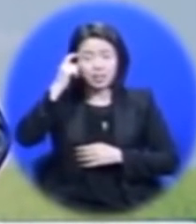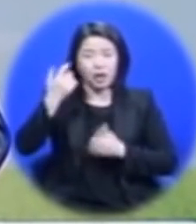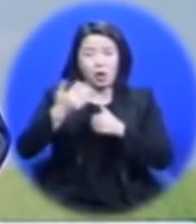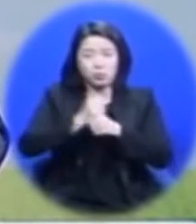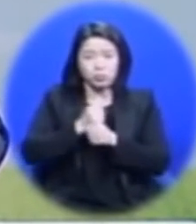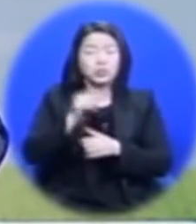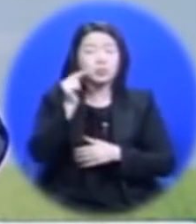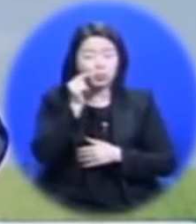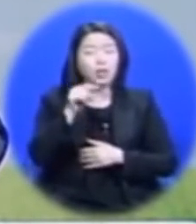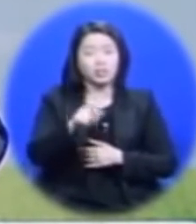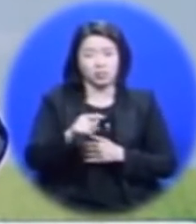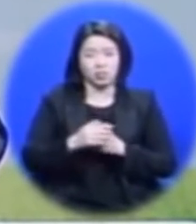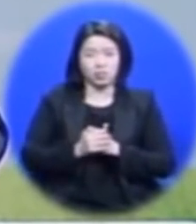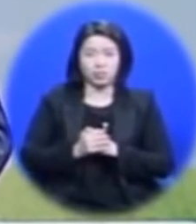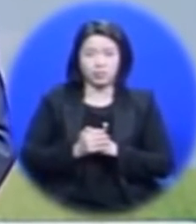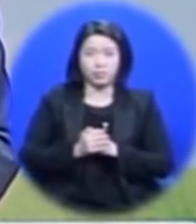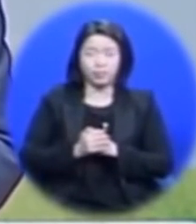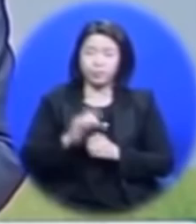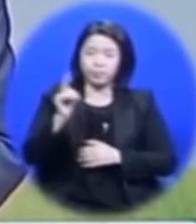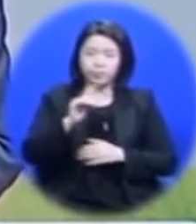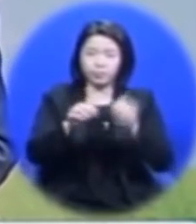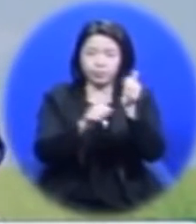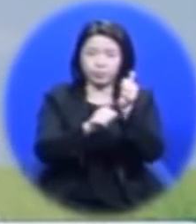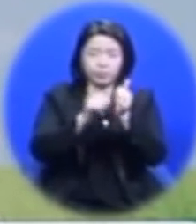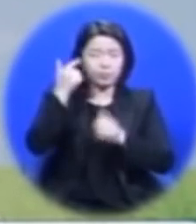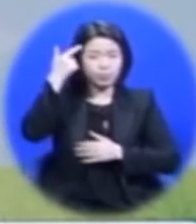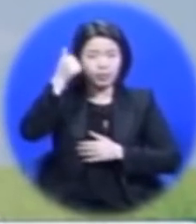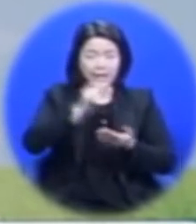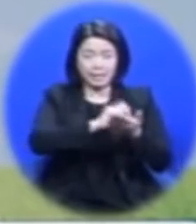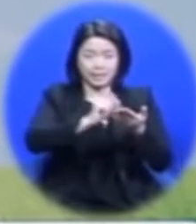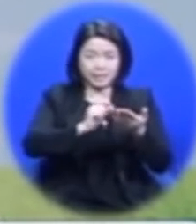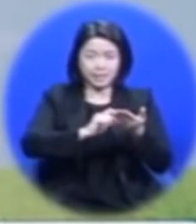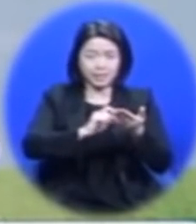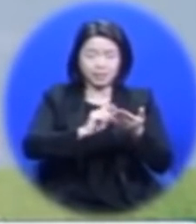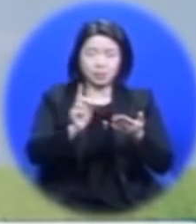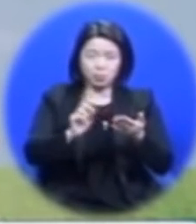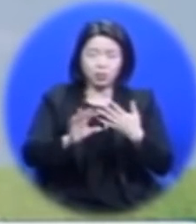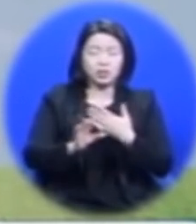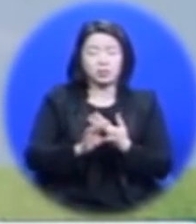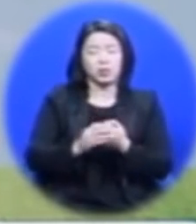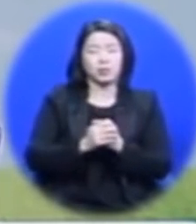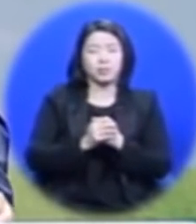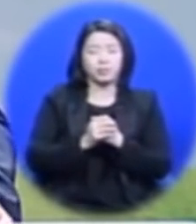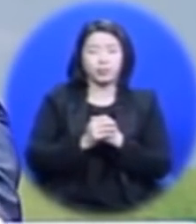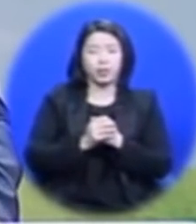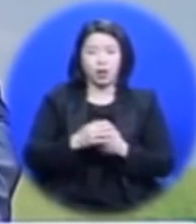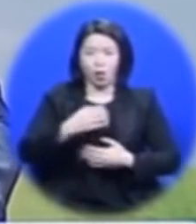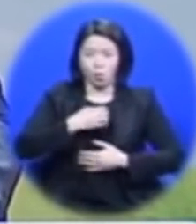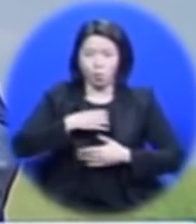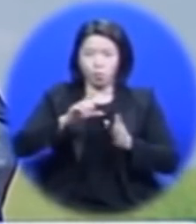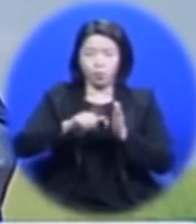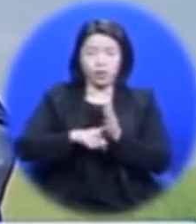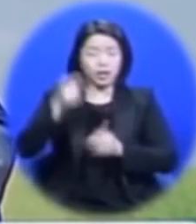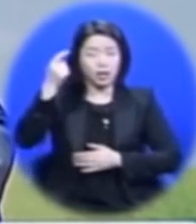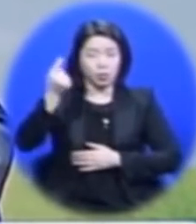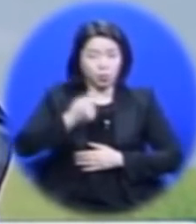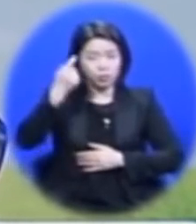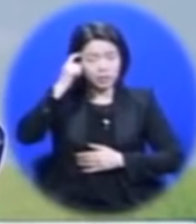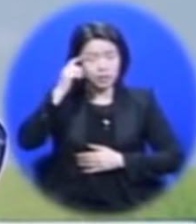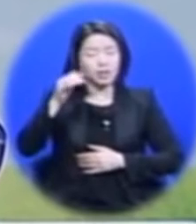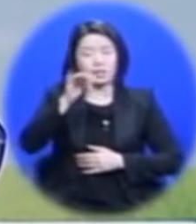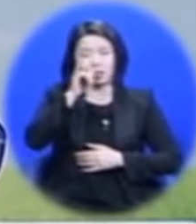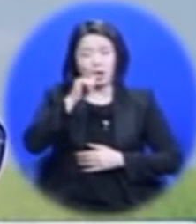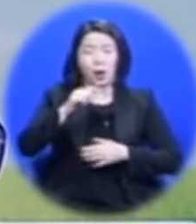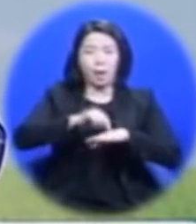품지 못하는 겁니다. 어느 부목사님이 일기에 이렇게 쓰셨더라고요. 위기가 오는 생각이 든다.